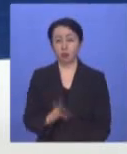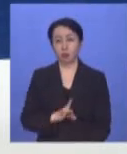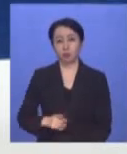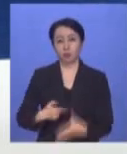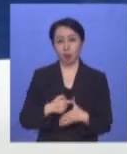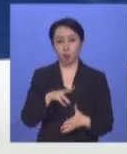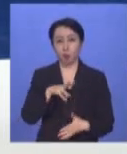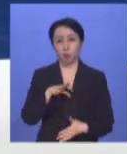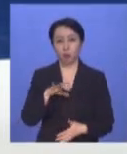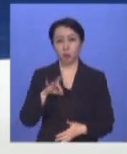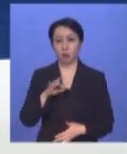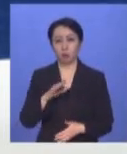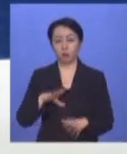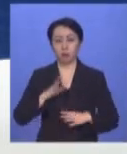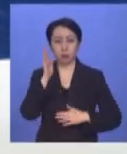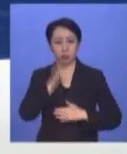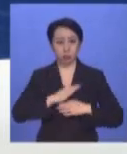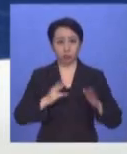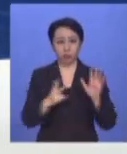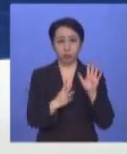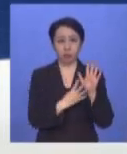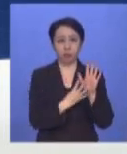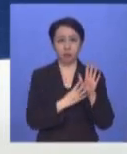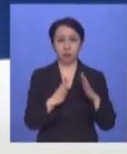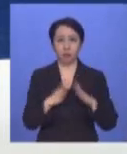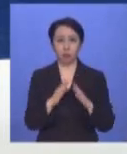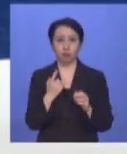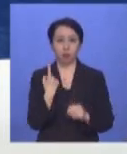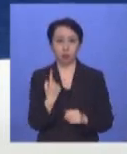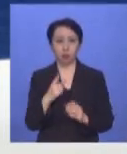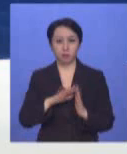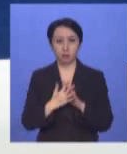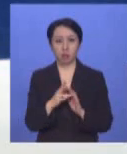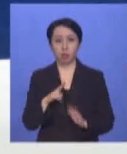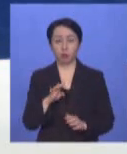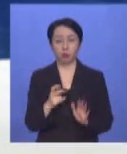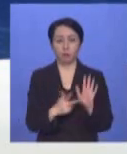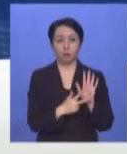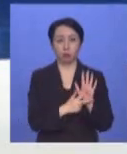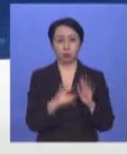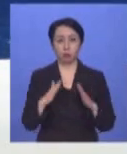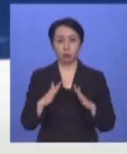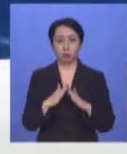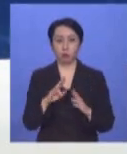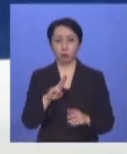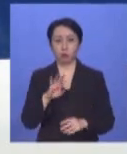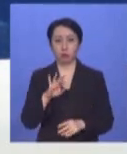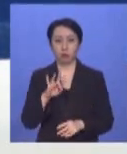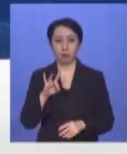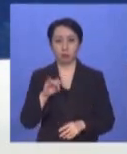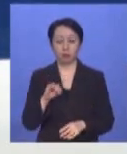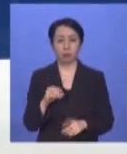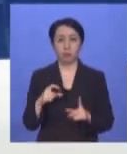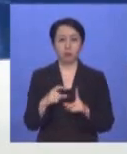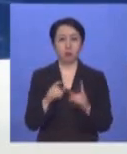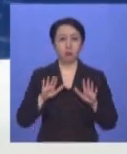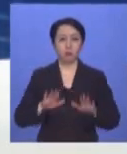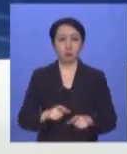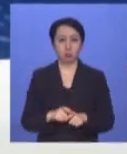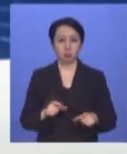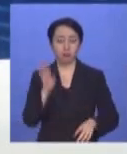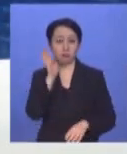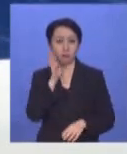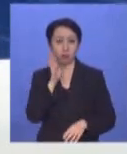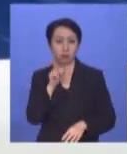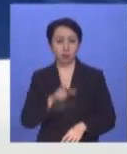В районе имени Габита Мусрепова затоплено 9 домов. Один в селе Дружба и 8 домов в селе Новоишимское. По словам местных жителей, вода